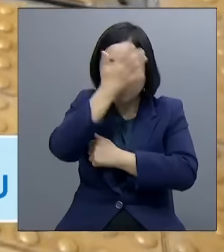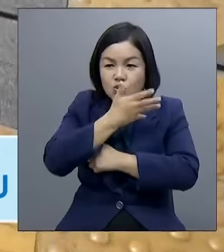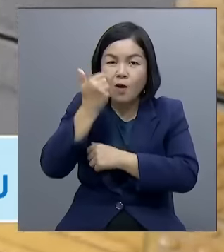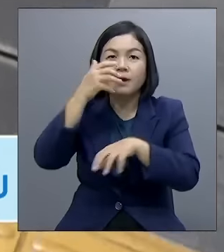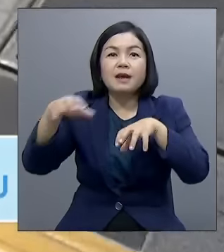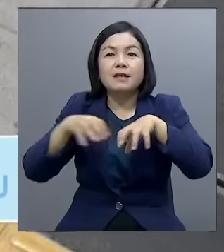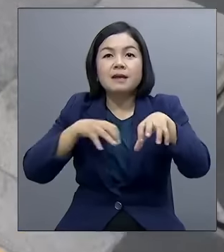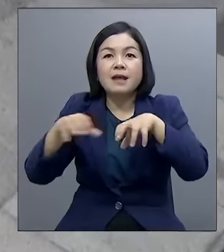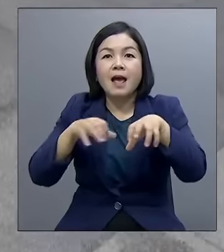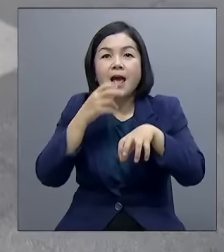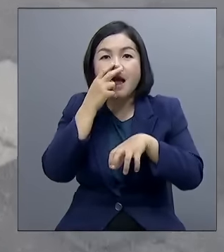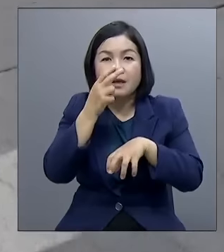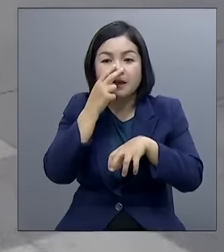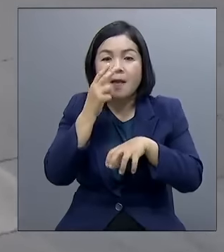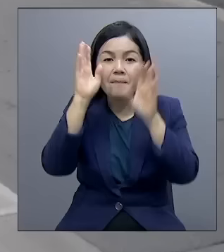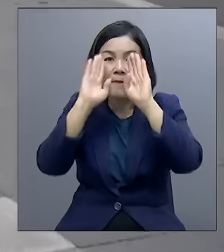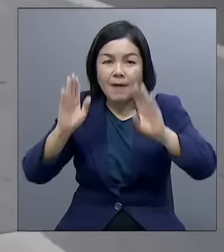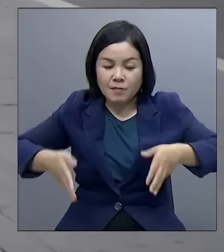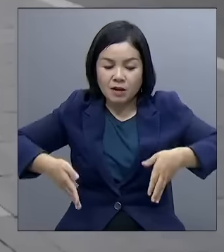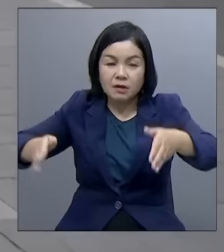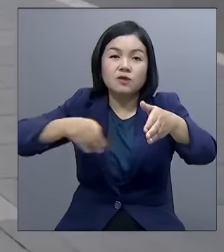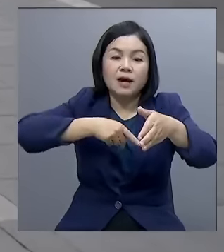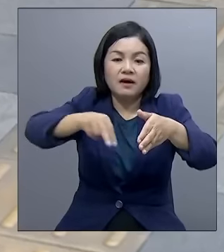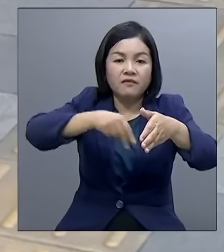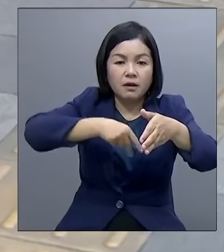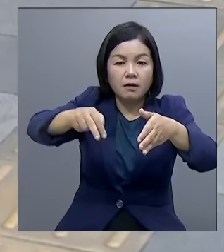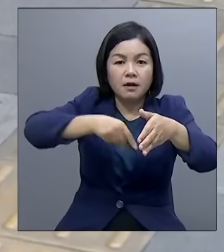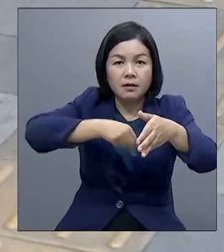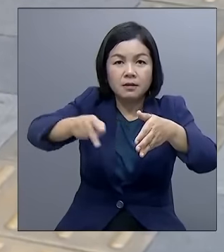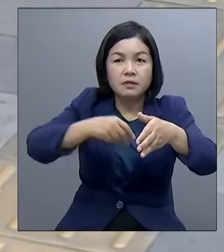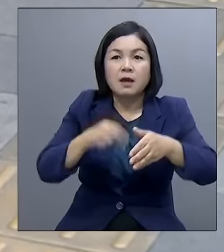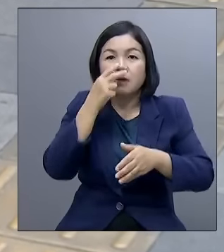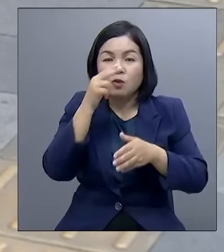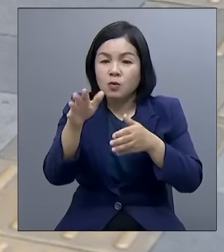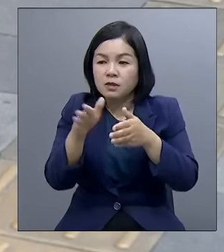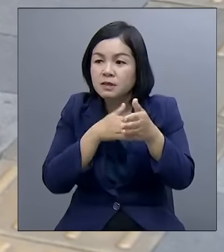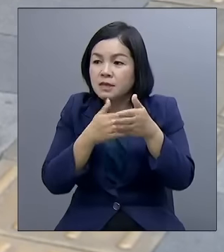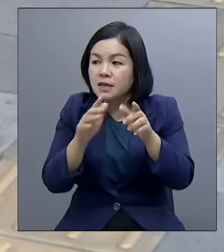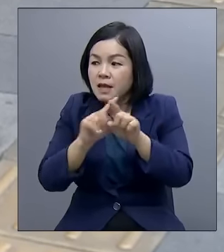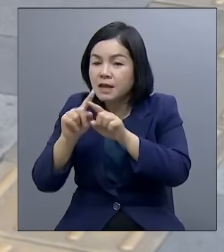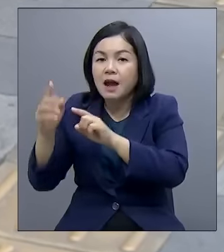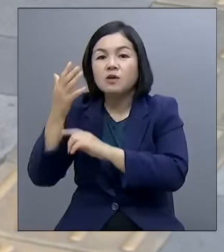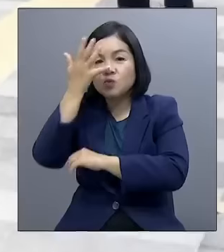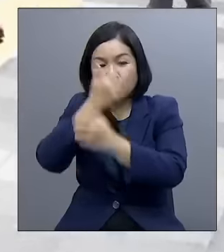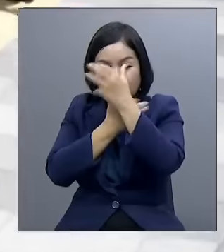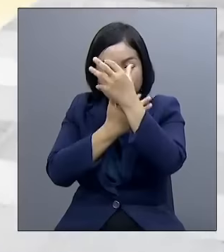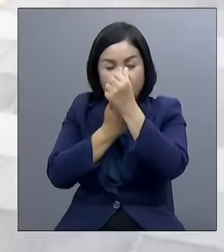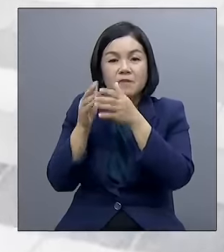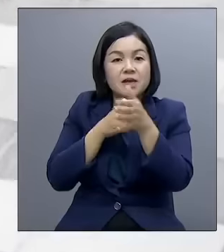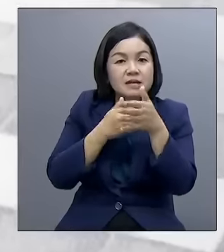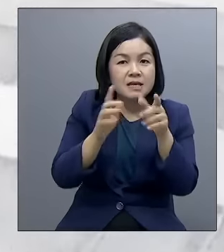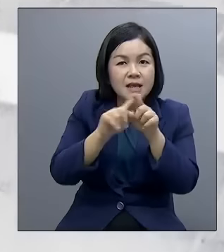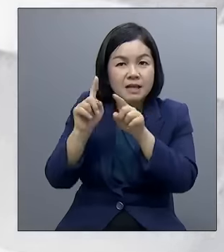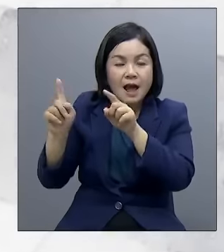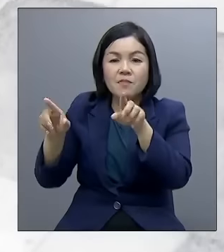ลักษณ์ค่ะแสดงถึงความเป็นย่านนี้ได้อย่างลงตัวเป็นการเพิ่มสีสันให้กับการสัญจรไปมานะคะโดยบริเวณทางเท้